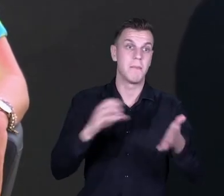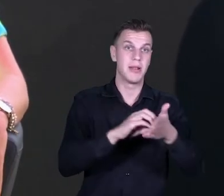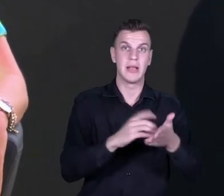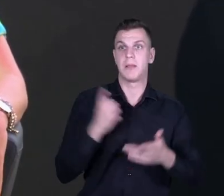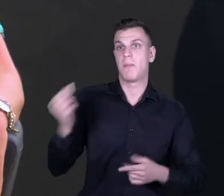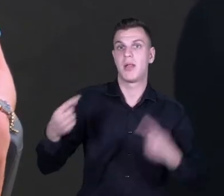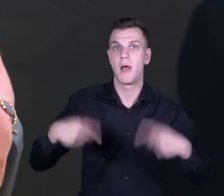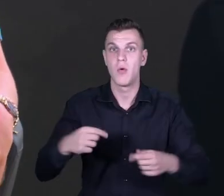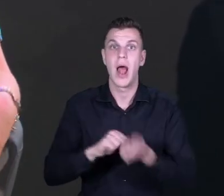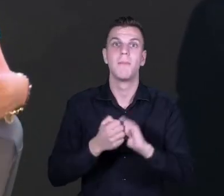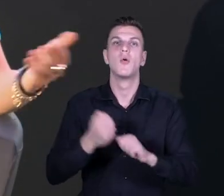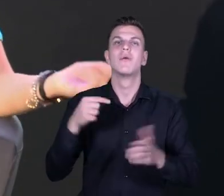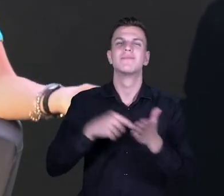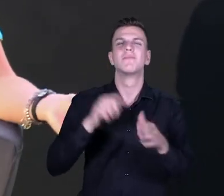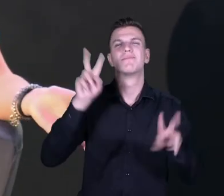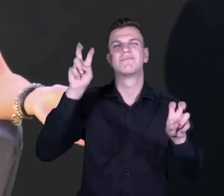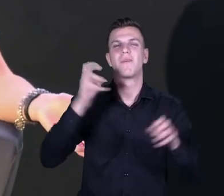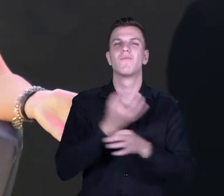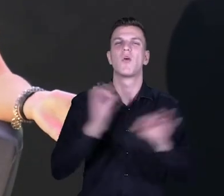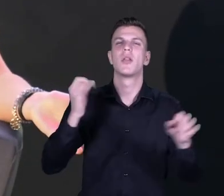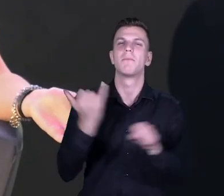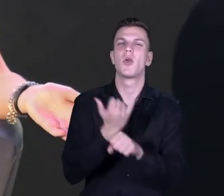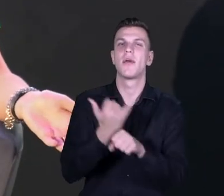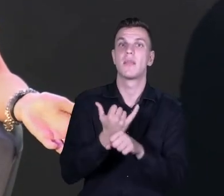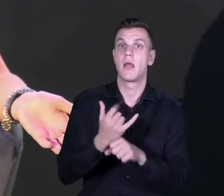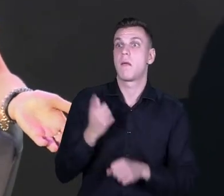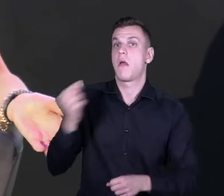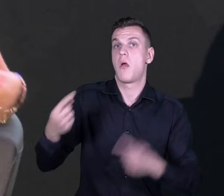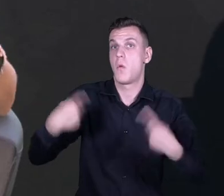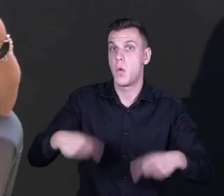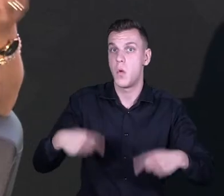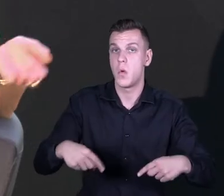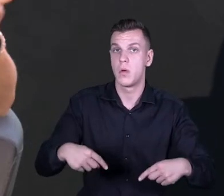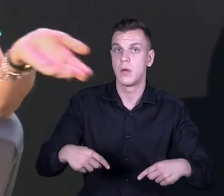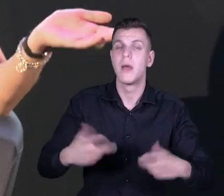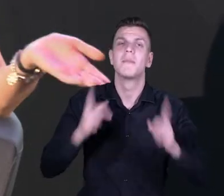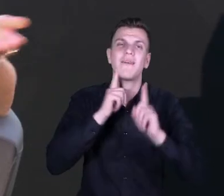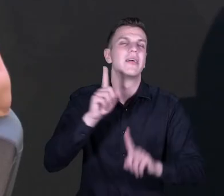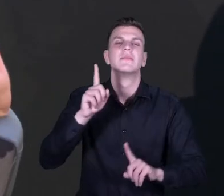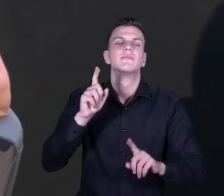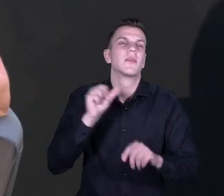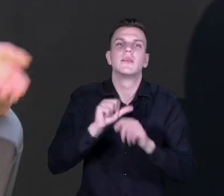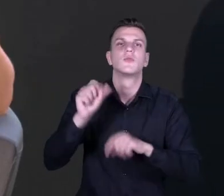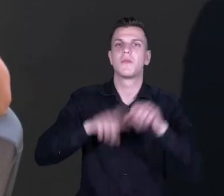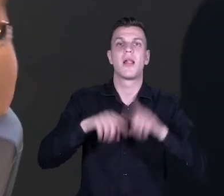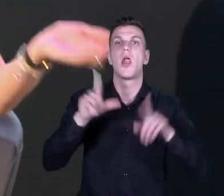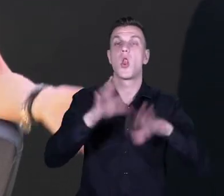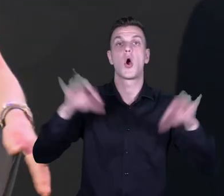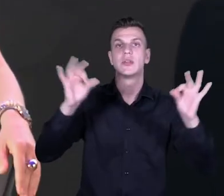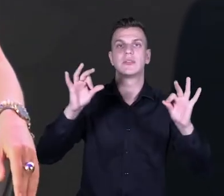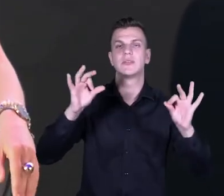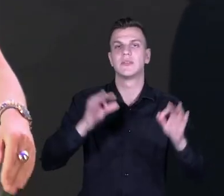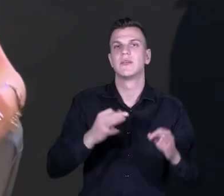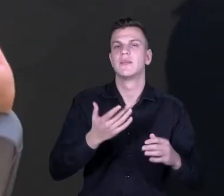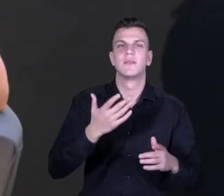a proszę mi wierzyć, że no każdy system ma jakieś swoje wady i tak było, że się zdarzało, iż niejednokrotnie ktoś był już z kimś w parze po 2-3